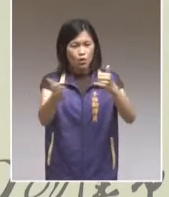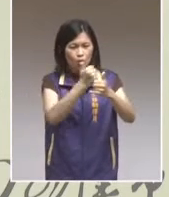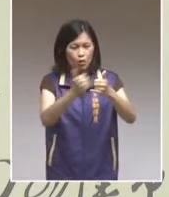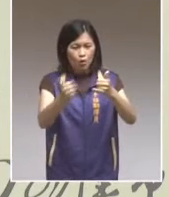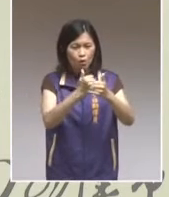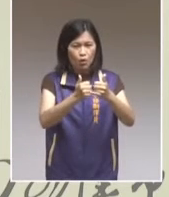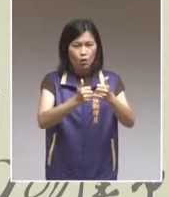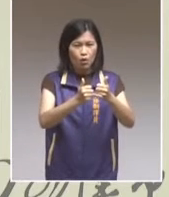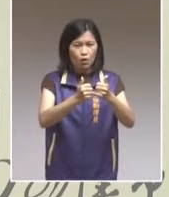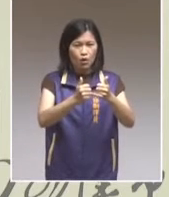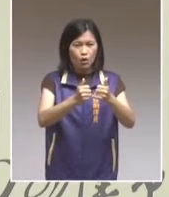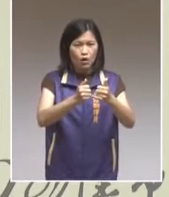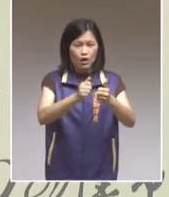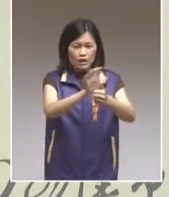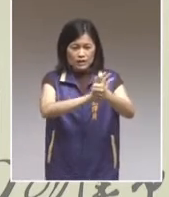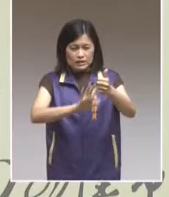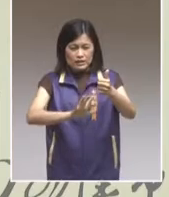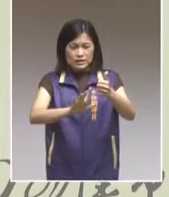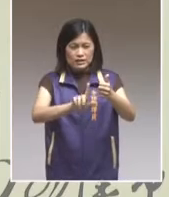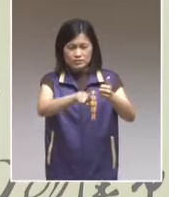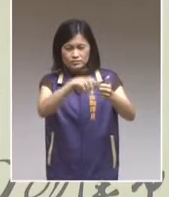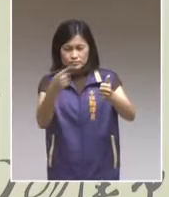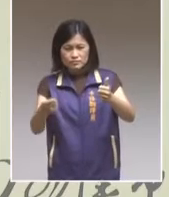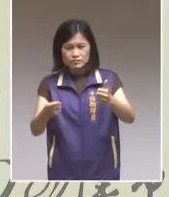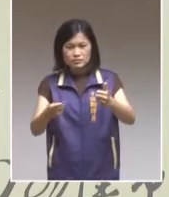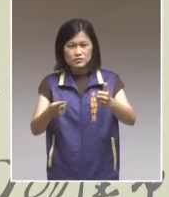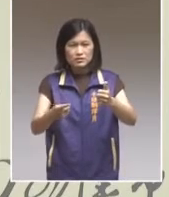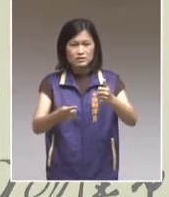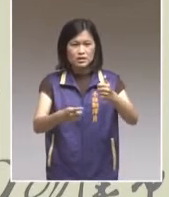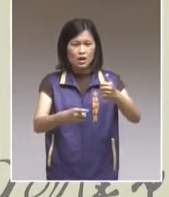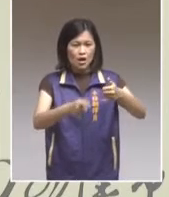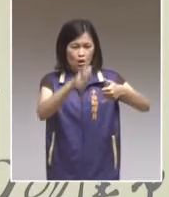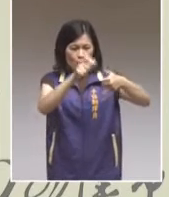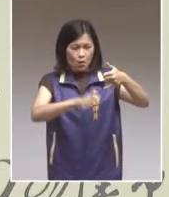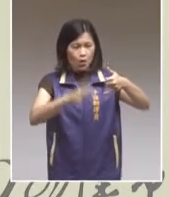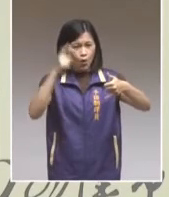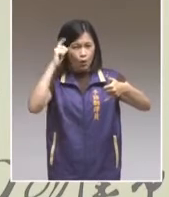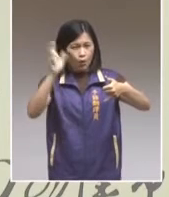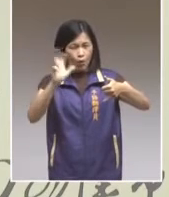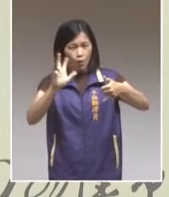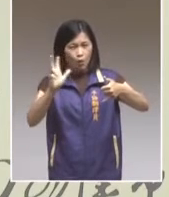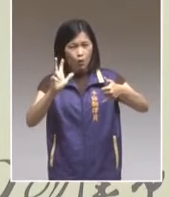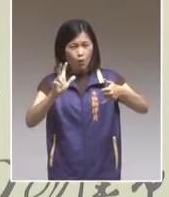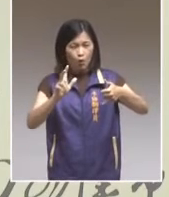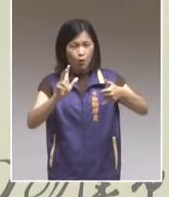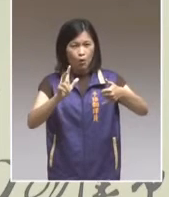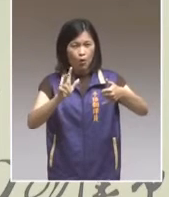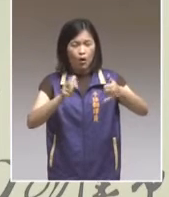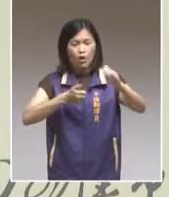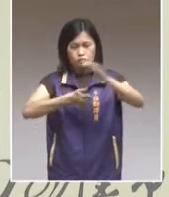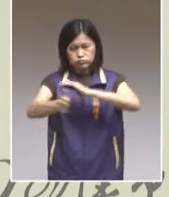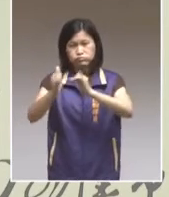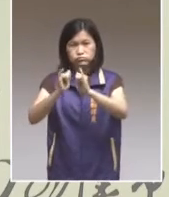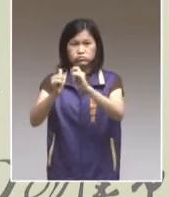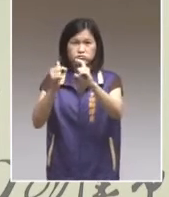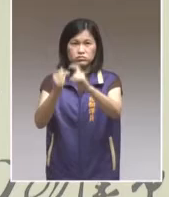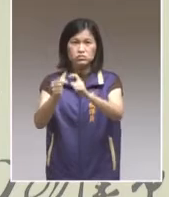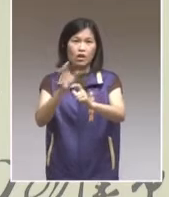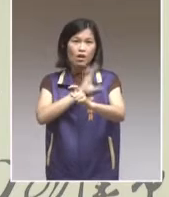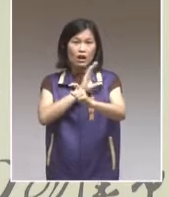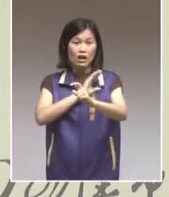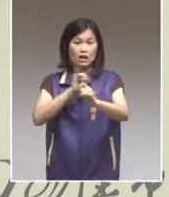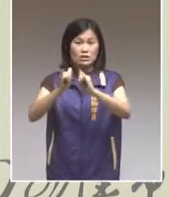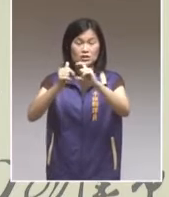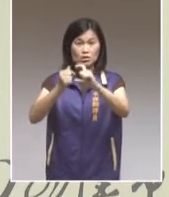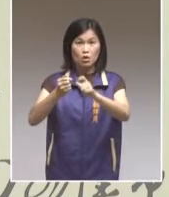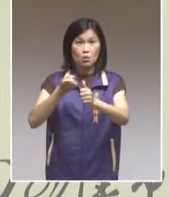一段时间啊，累积了很多无症状的感染个案，那也会进入到社区。那所以社区的风